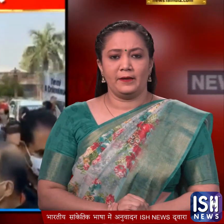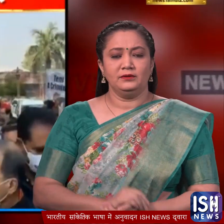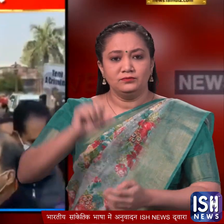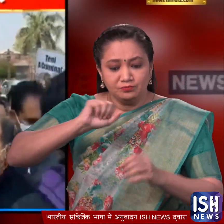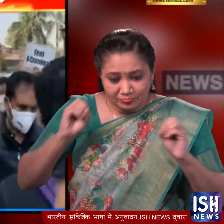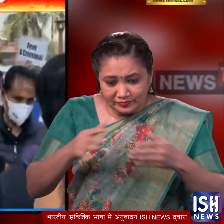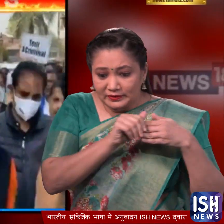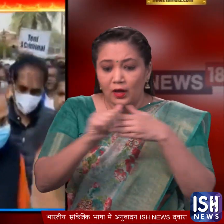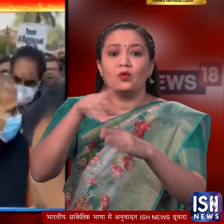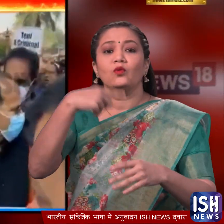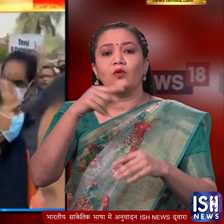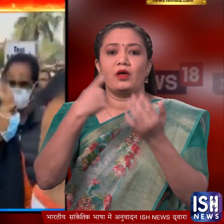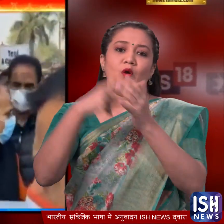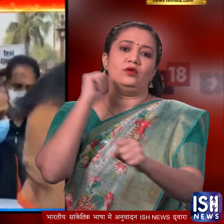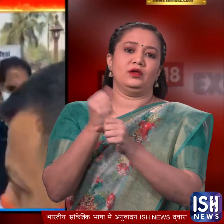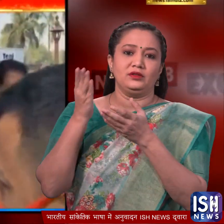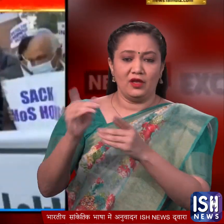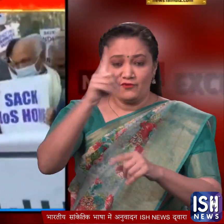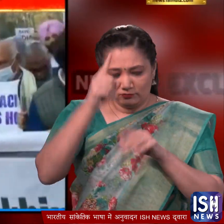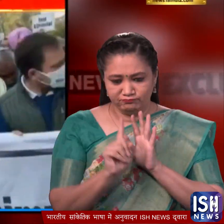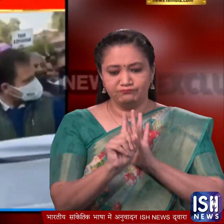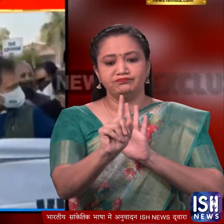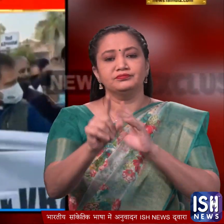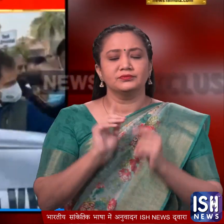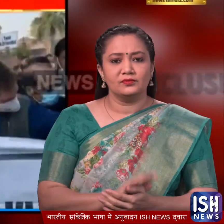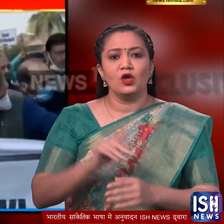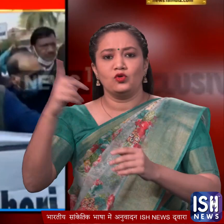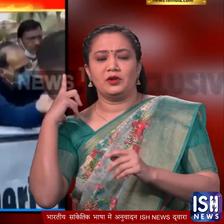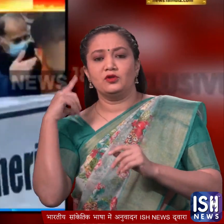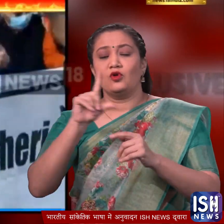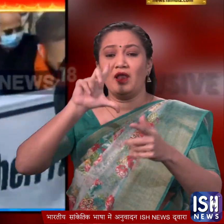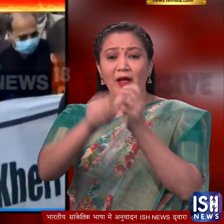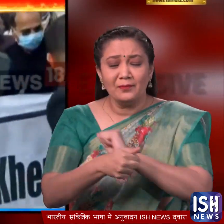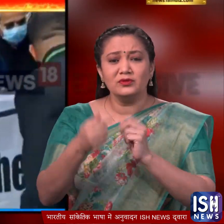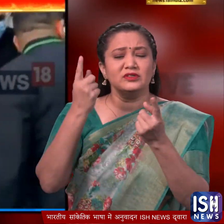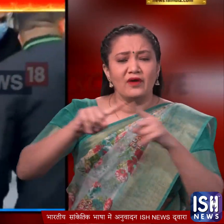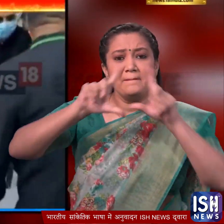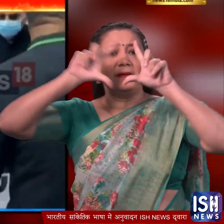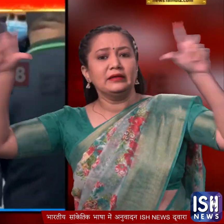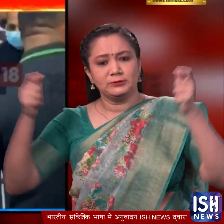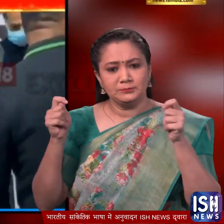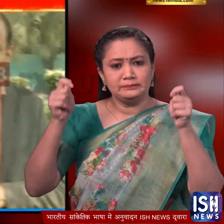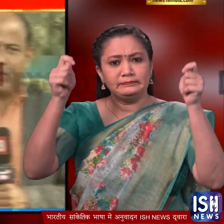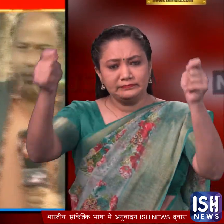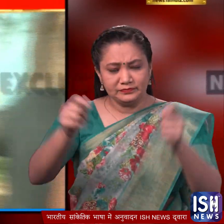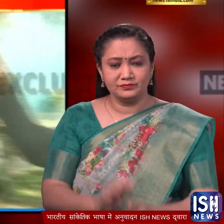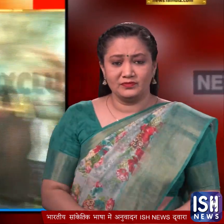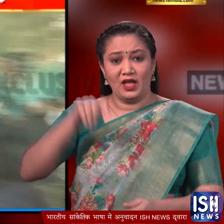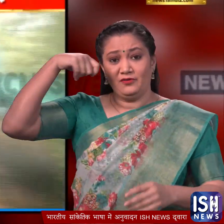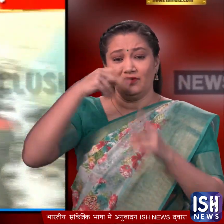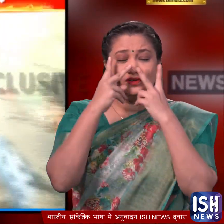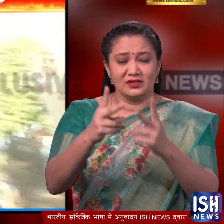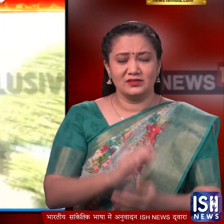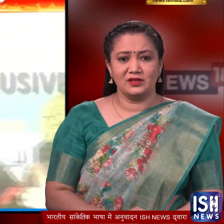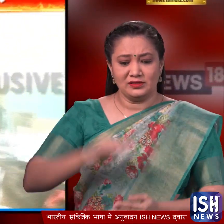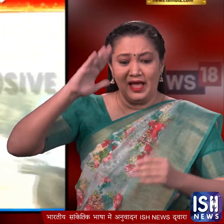मार्च की अगुवाई राहुल गांधी ने की। वो सबसे आगे चलते नजर आए और उनके साथ साथ दो नेता लखीमपुर केस से जुड़ा बैनर लेकर चलते रहे। तस्वीरों में आप देख